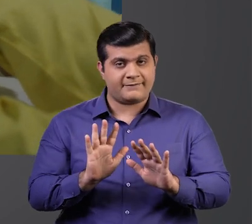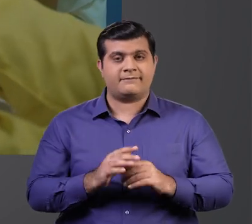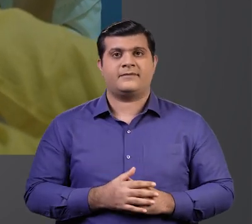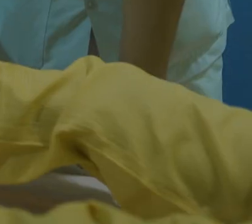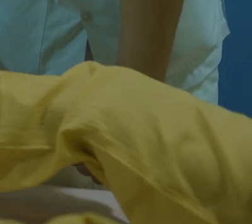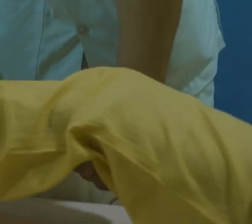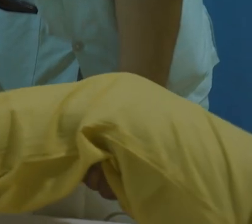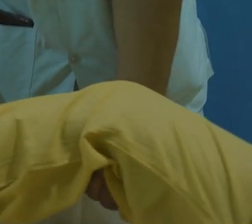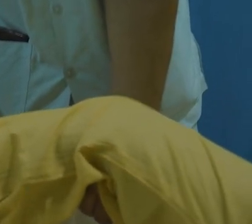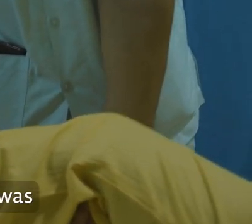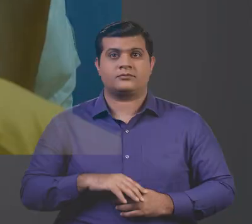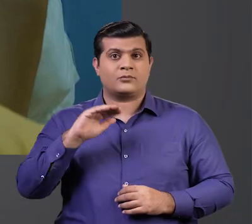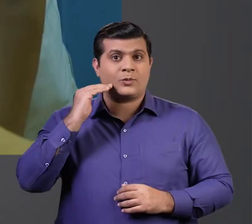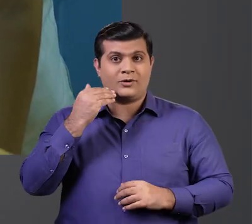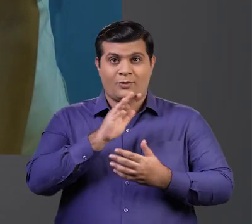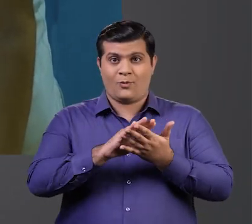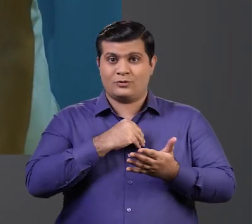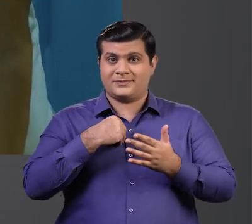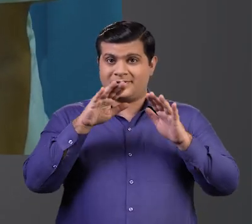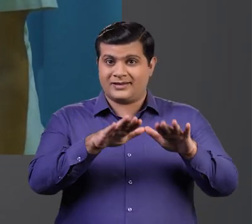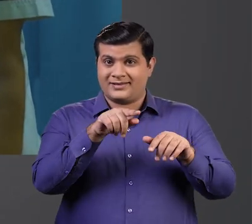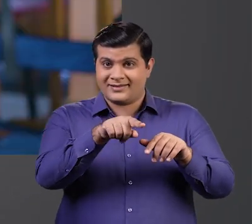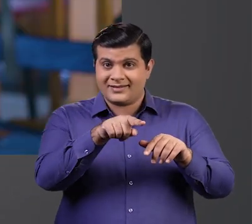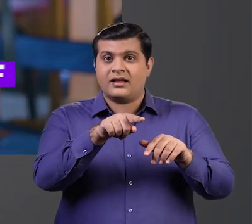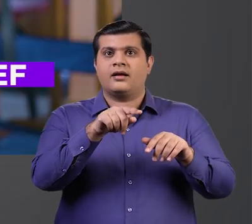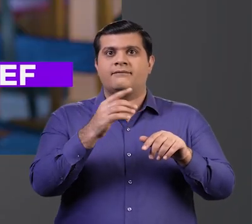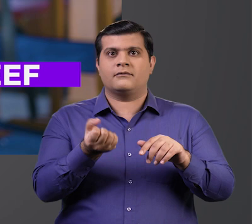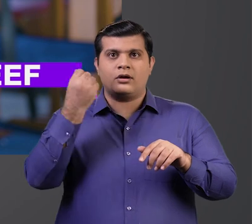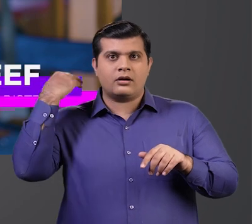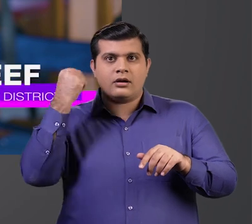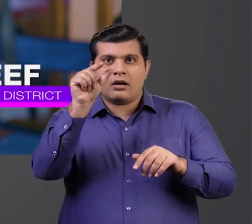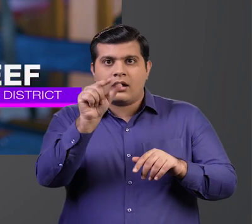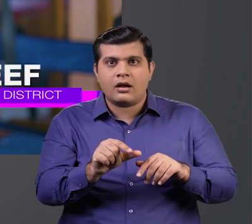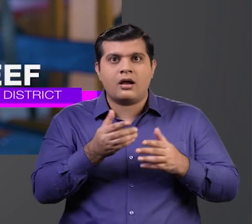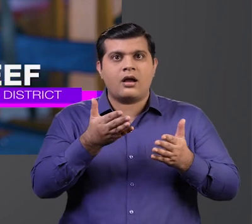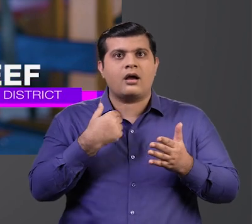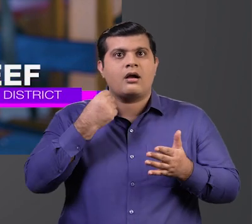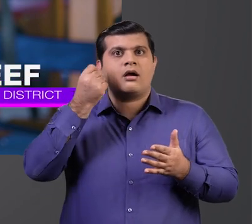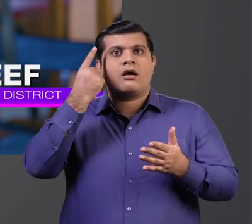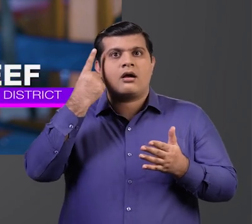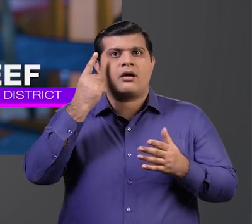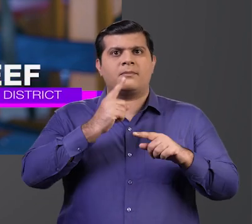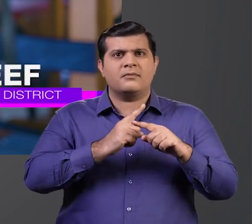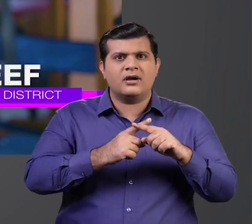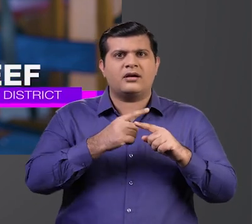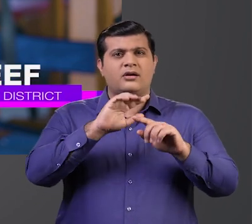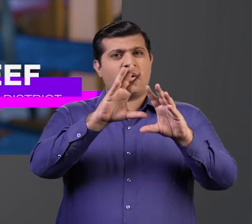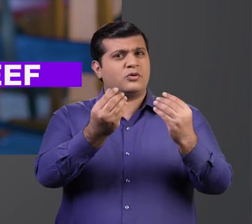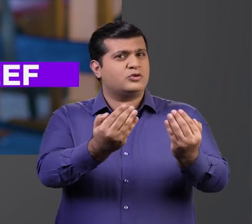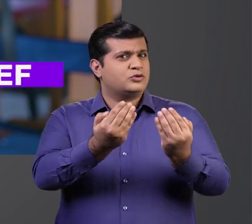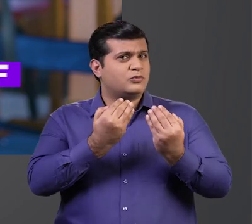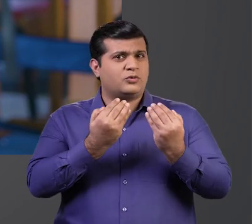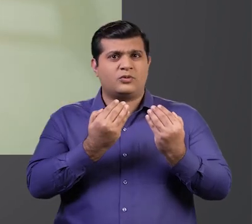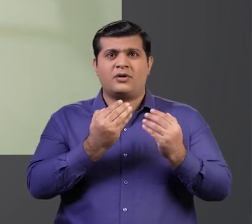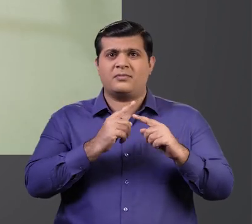के रूप में दिए जाते हैं। जब हमने इस हॉस्पिटल में एडमिट कराया तो पता चला कि स्पाइन होता क्या है, तो इन्होंने हमको बहुत सारा